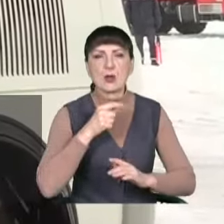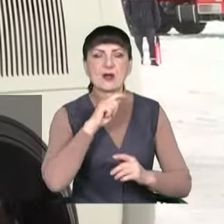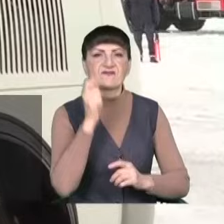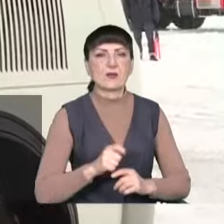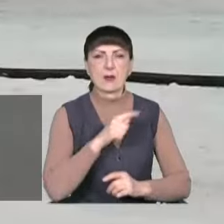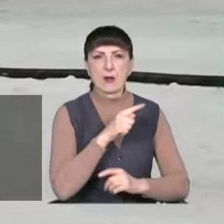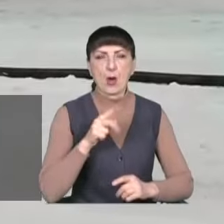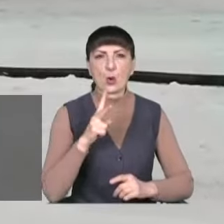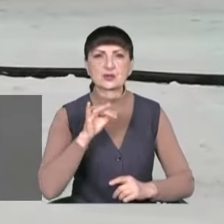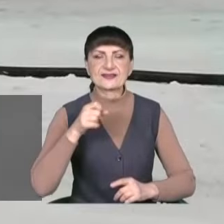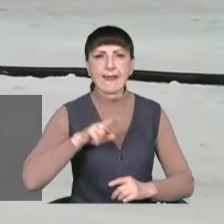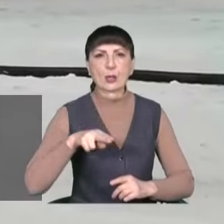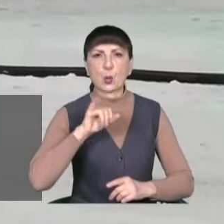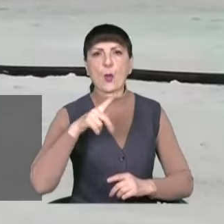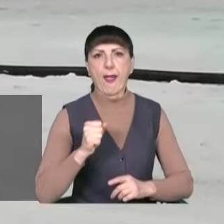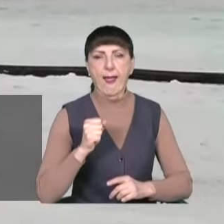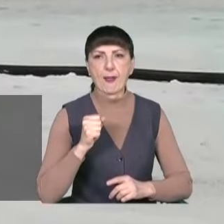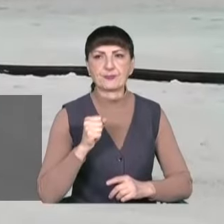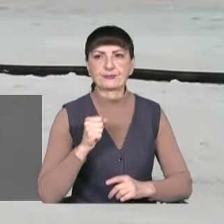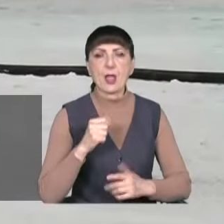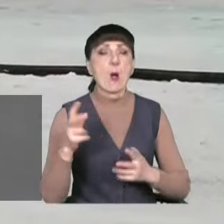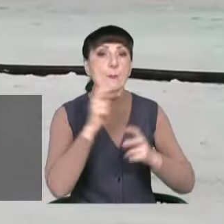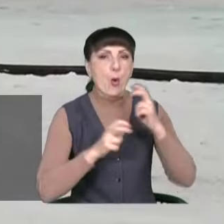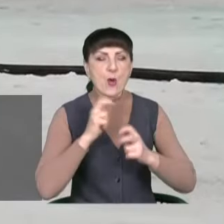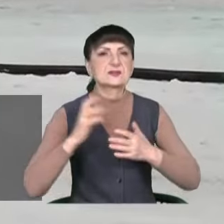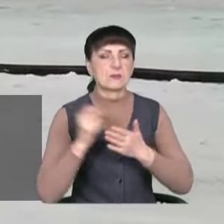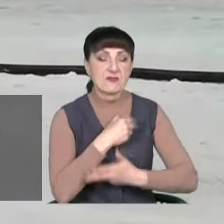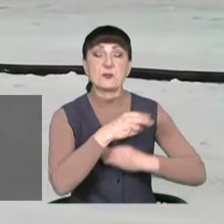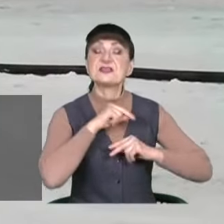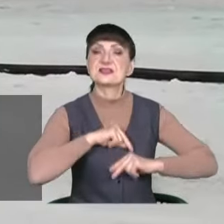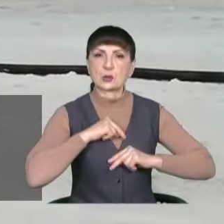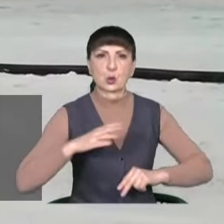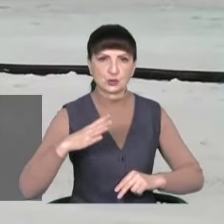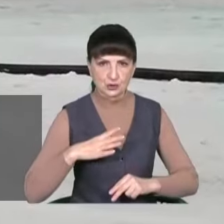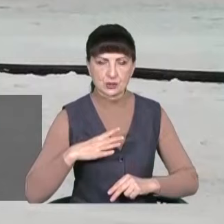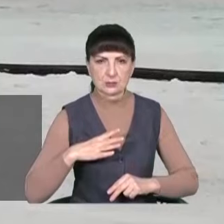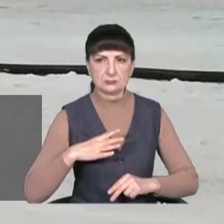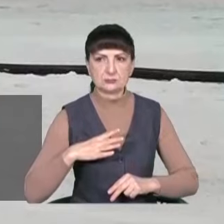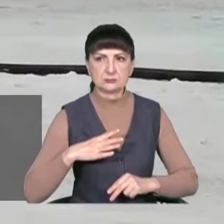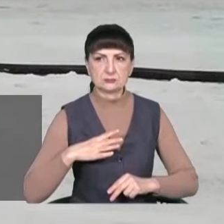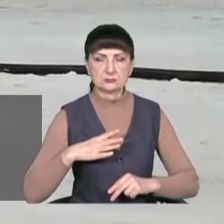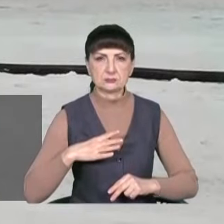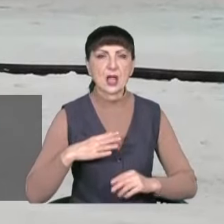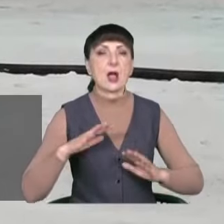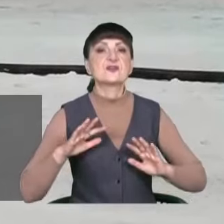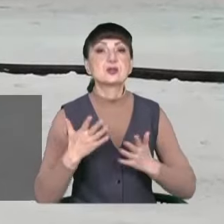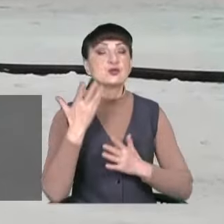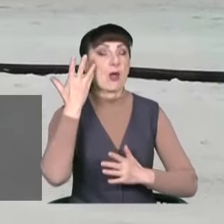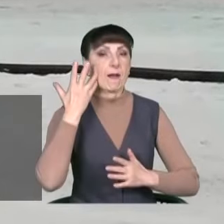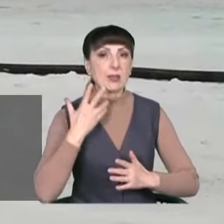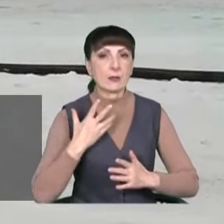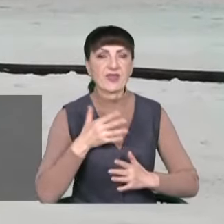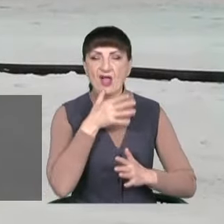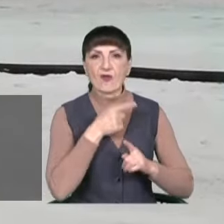дуге. Россияне, конечно, активно ведут поиски, мы с ними тоже активно сотрудничаем. В случаях, когда во